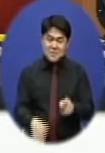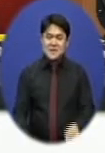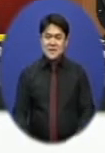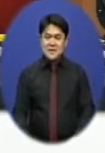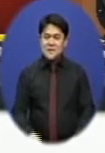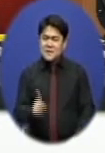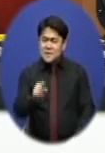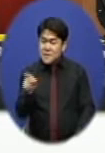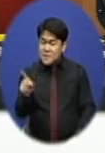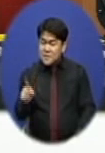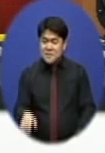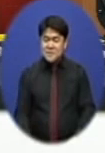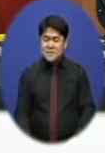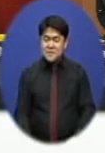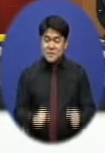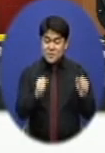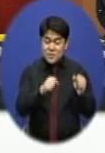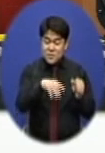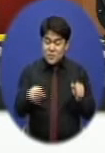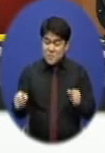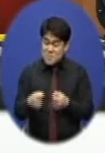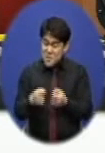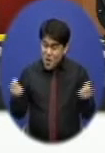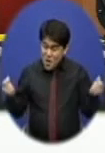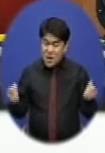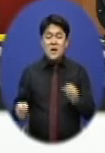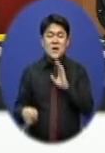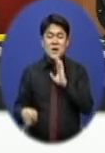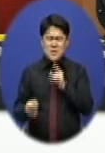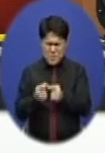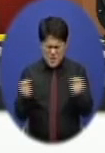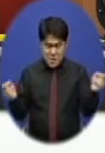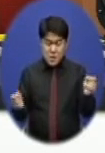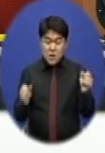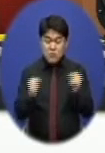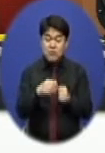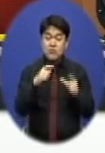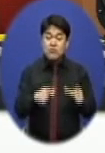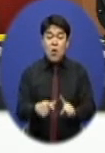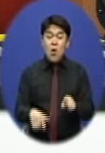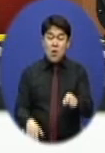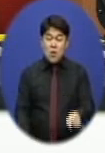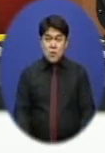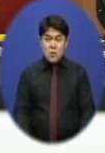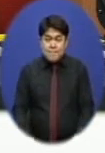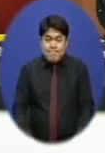네. 거기하고는 어떻게 되세요? 북구하고는 먼가요? 조금 멀지. 아, 그렇군요. 북구 어디세요?